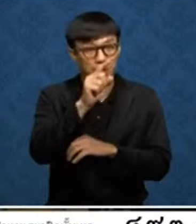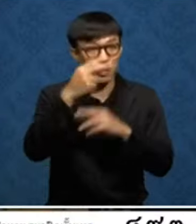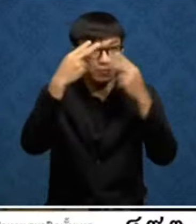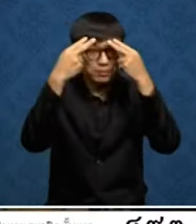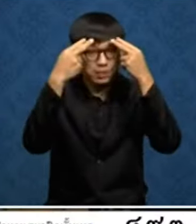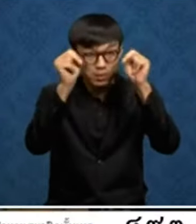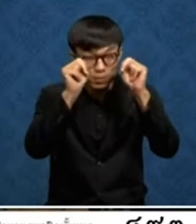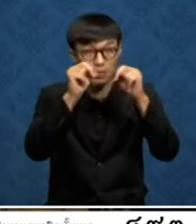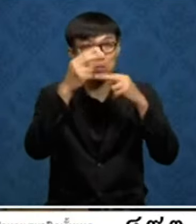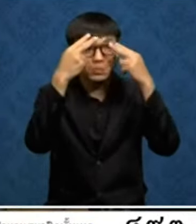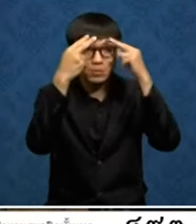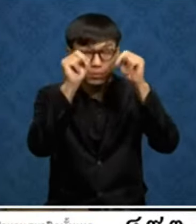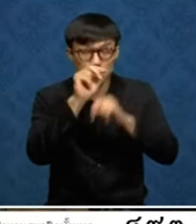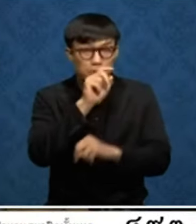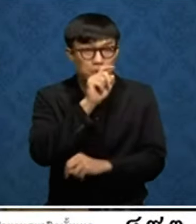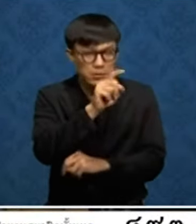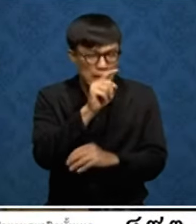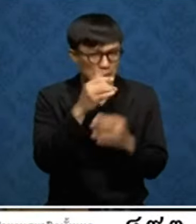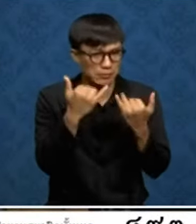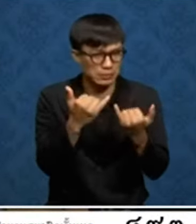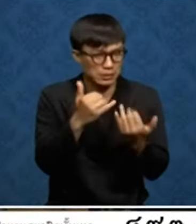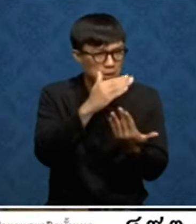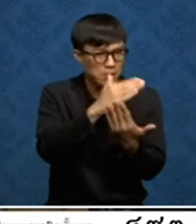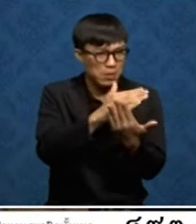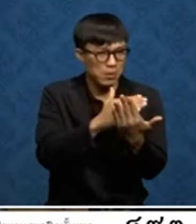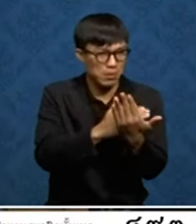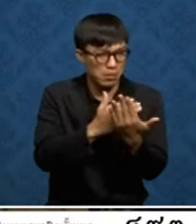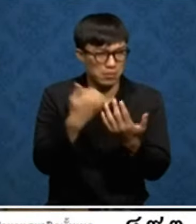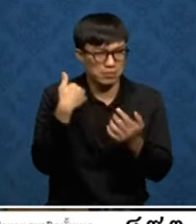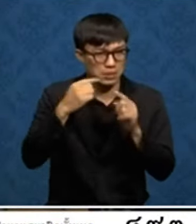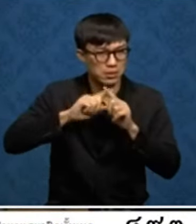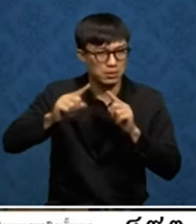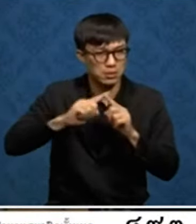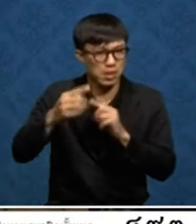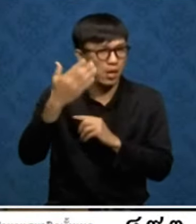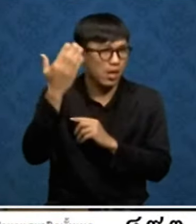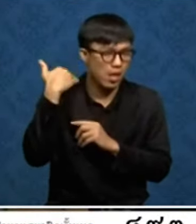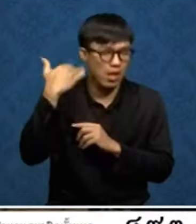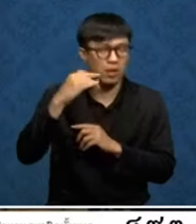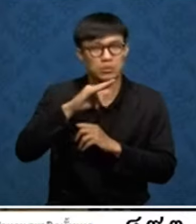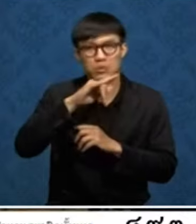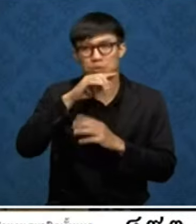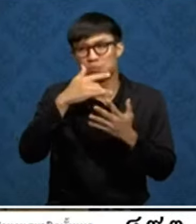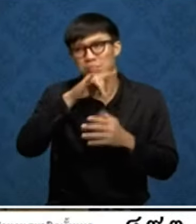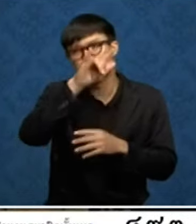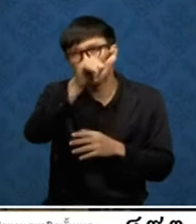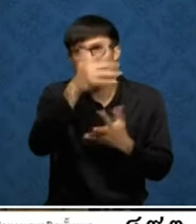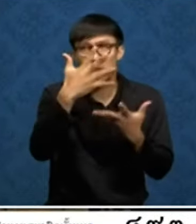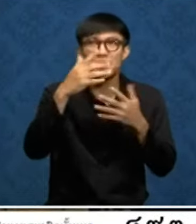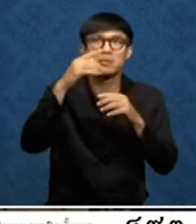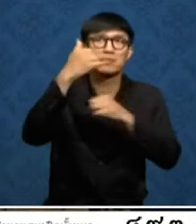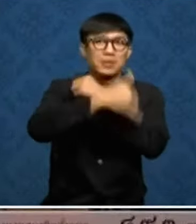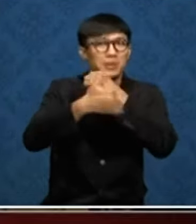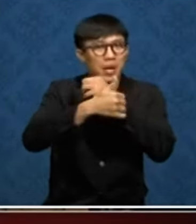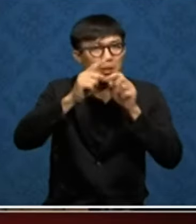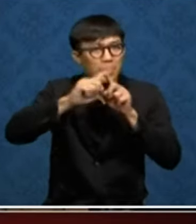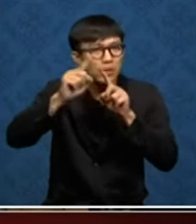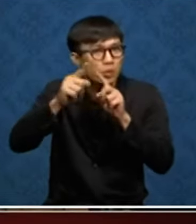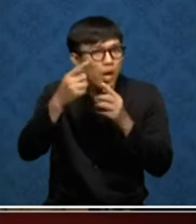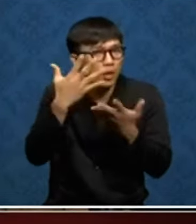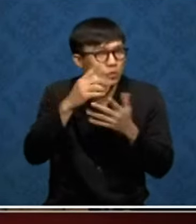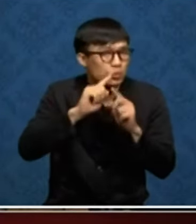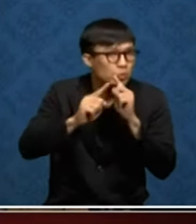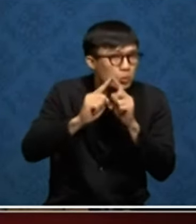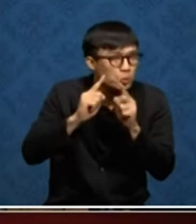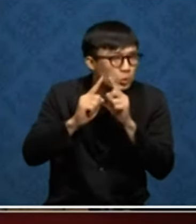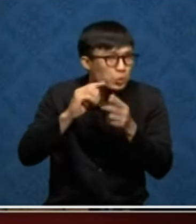ยตรงนะครับเพราะว่าเนื้อหาหลายๆอย่างนั้นก็มาจากการที่ท่านเดินทางไปดึงดูดการลงทุนจากต่างประเทศมาทั้งนั้นครับแล้วก็เป็นเรื่องที่อยู่ข้ามหลายหน่วย